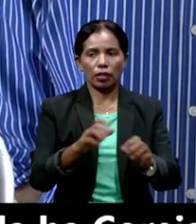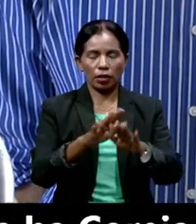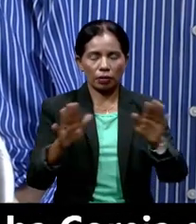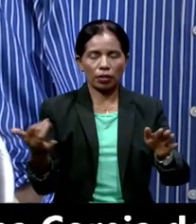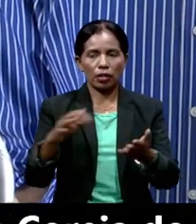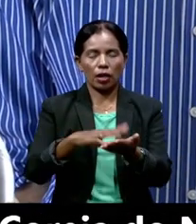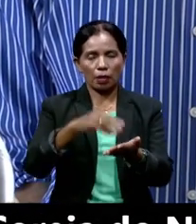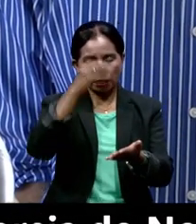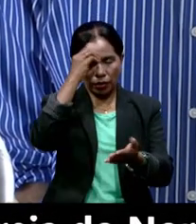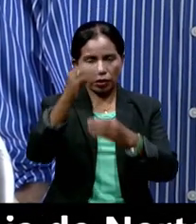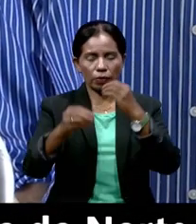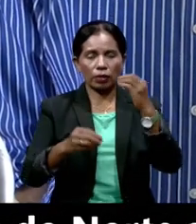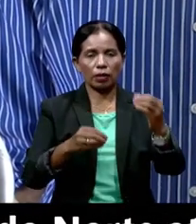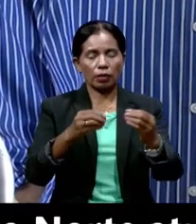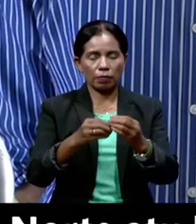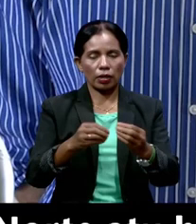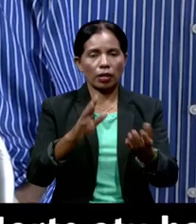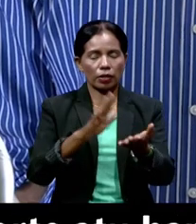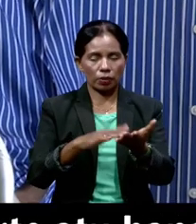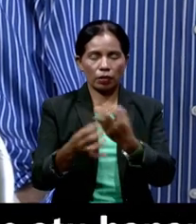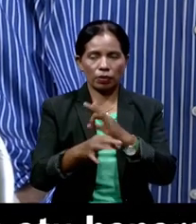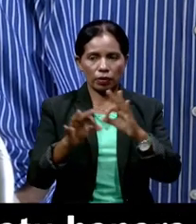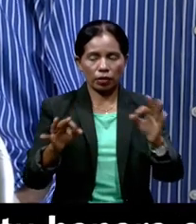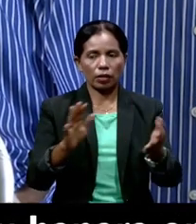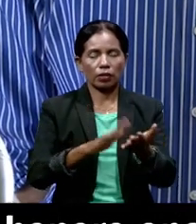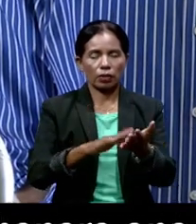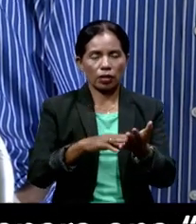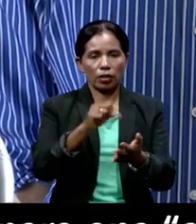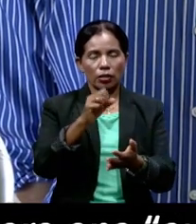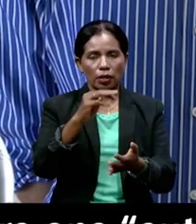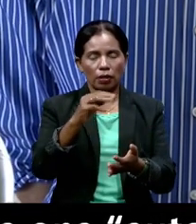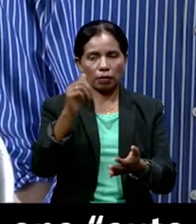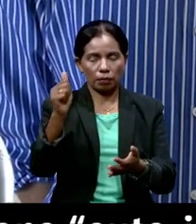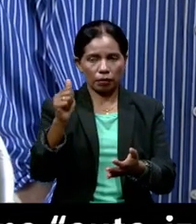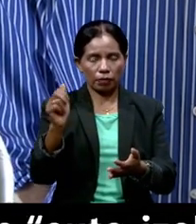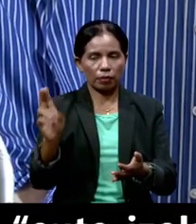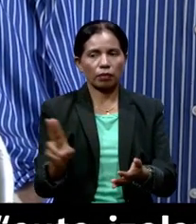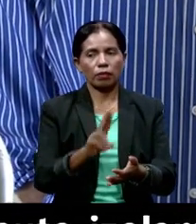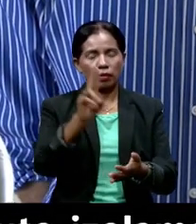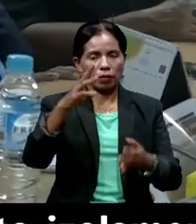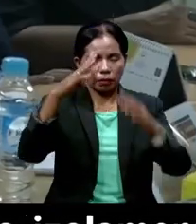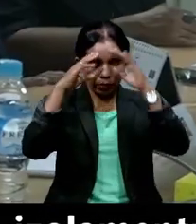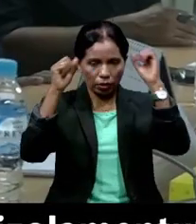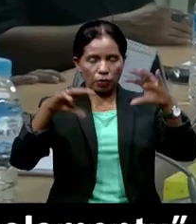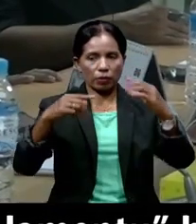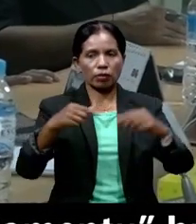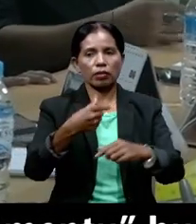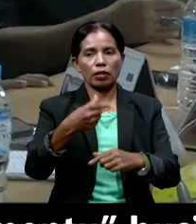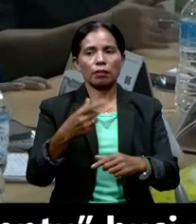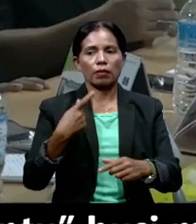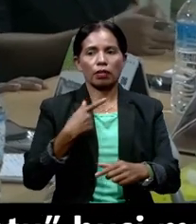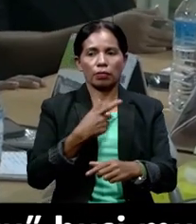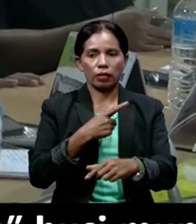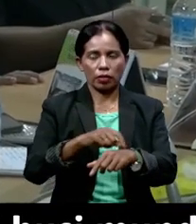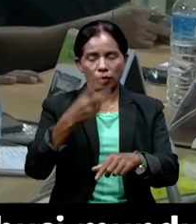beasiswa pada bidang vokasional untuk tingkat sekundaria sampai universidade. Presiden Komisi UNJG Parlemento Nasional lebih